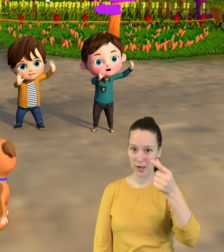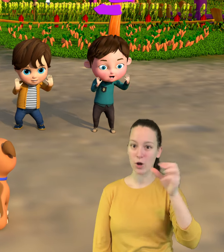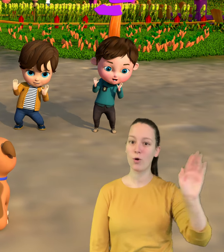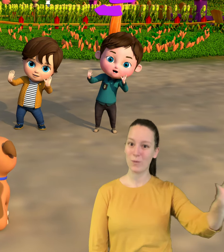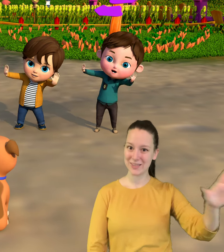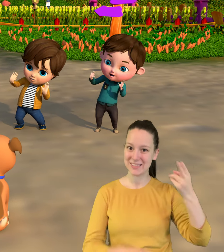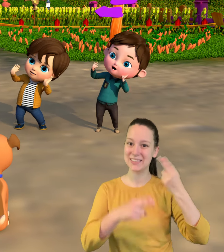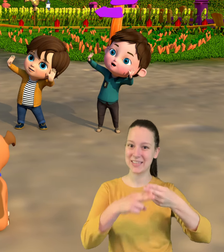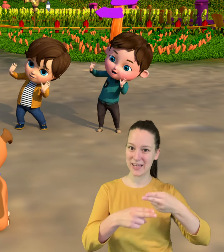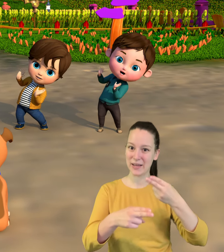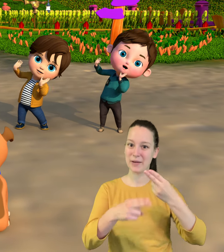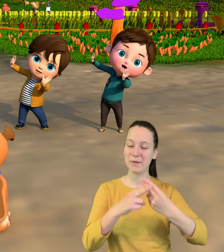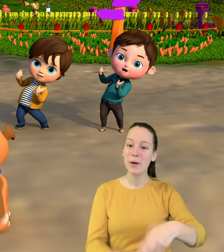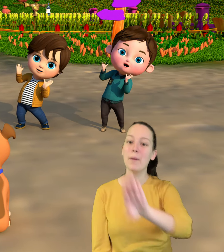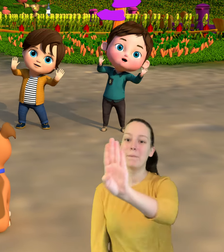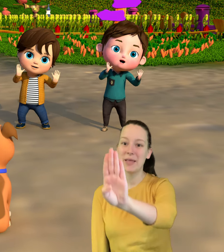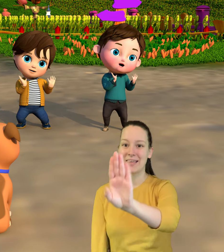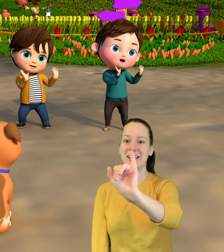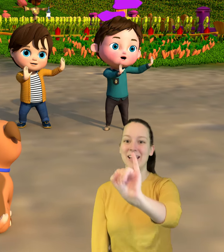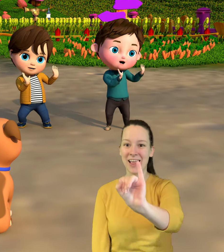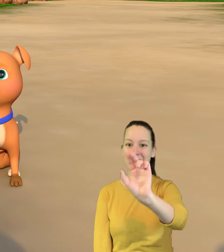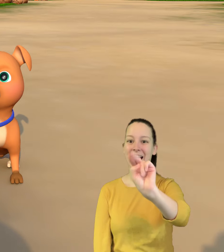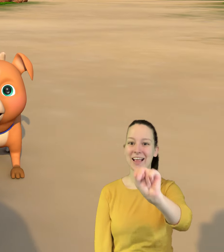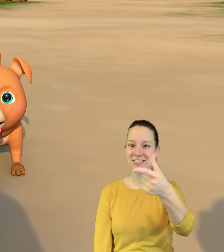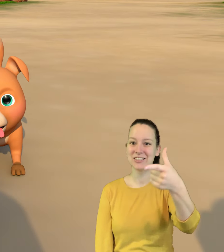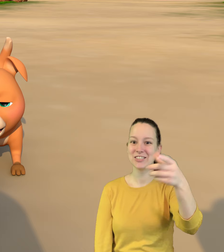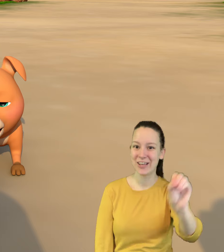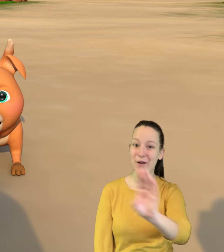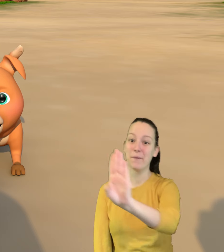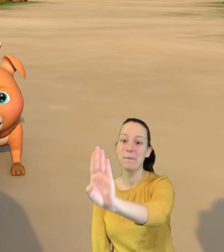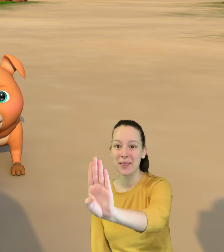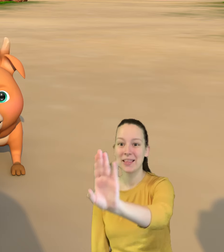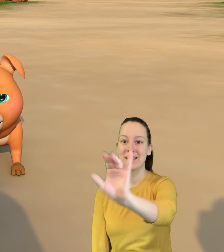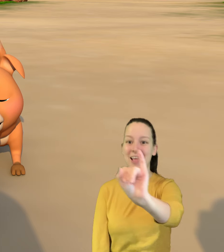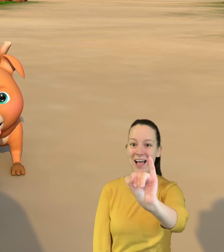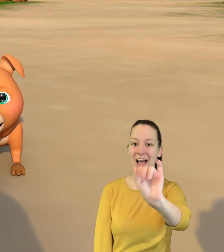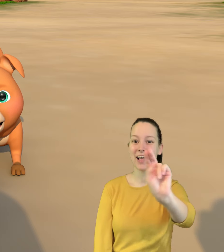B名前はビンゴB